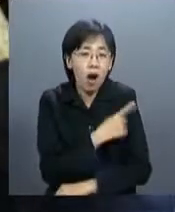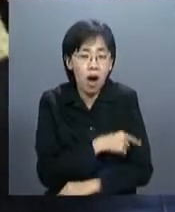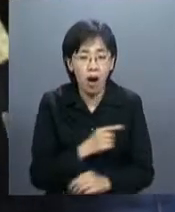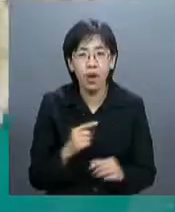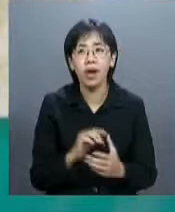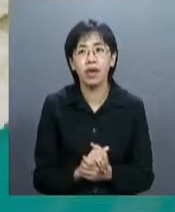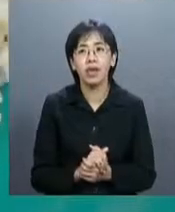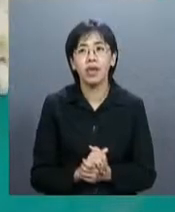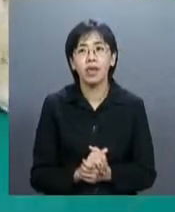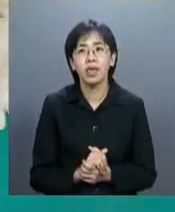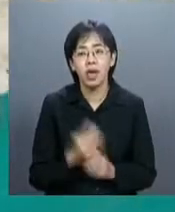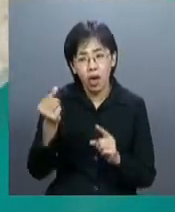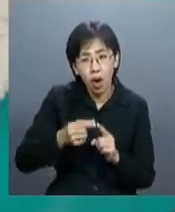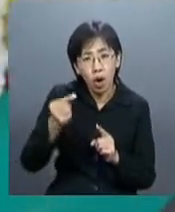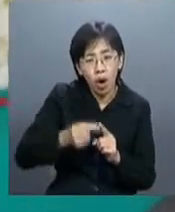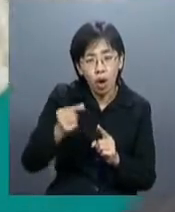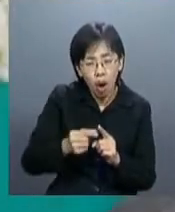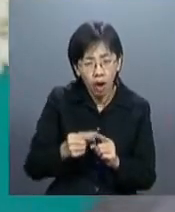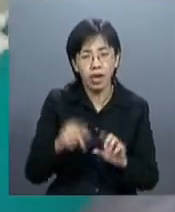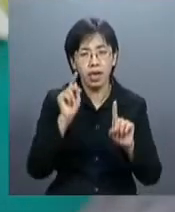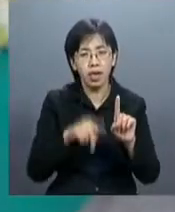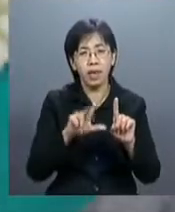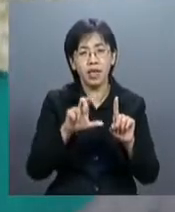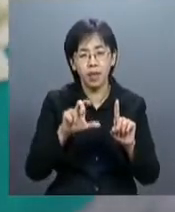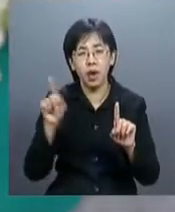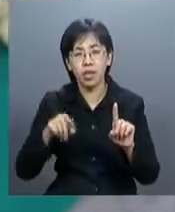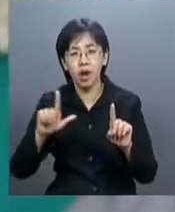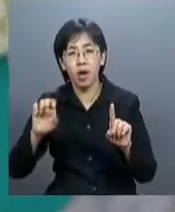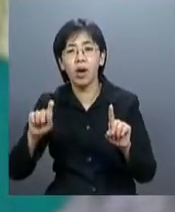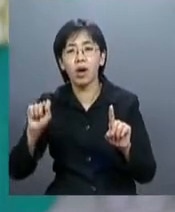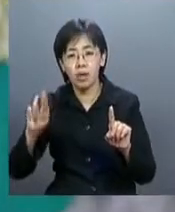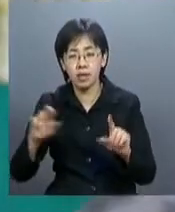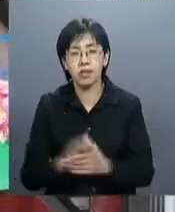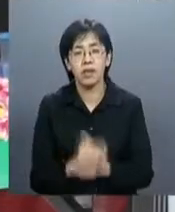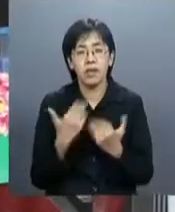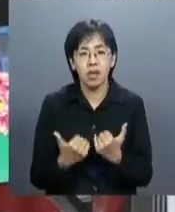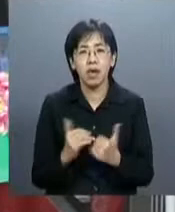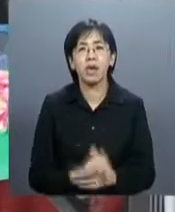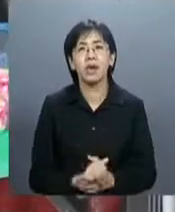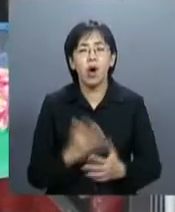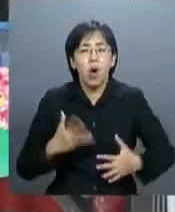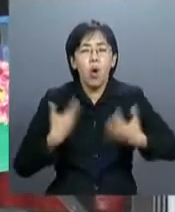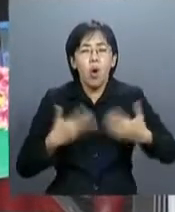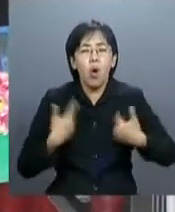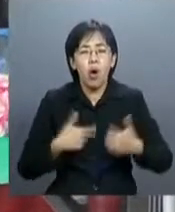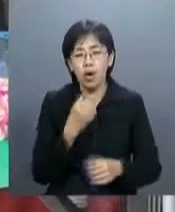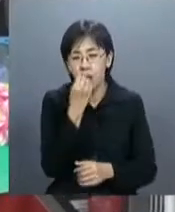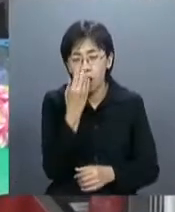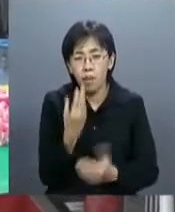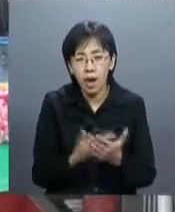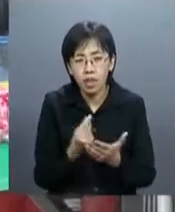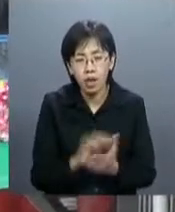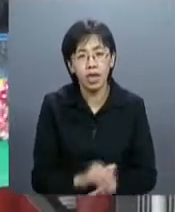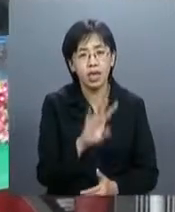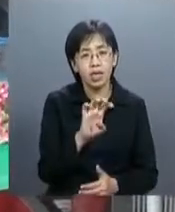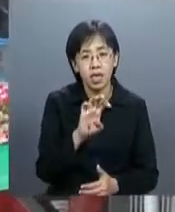งมาลัยสูงสุดอยู่ที่ลิตรละ 1,300 บาทในขณะที่ช่วงนี้ซึ่งกำลังเข้าสู่ฤดูร้อนราคาต่ำสุดอยู่ที่